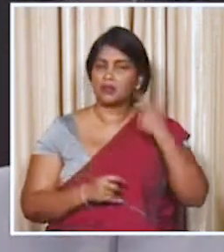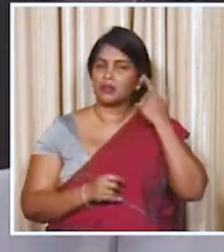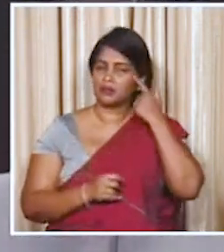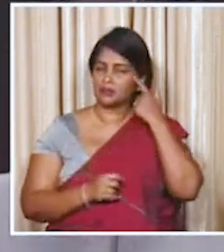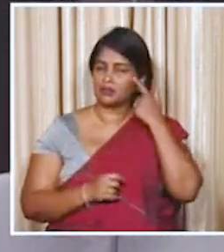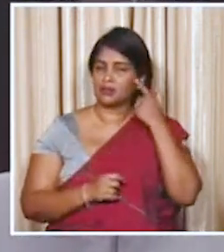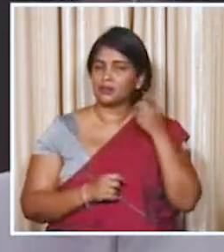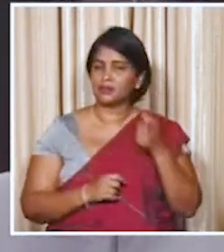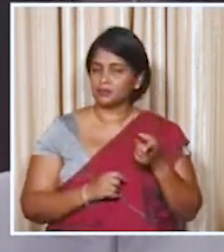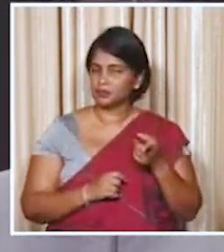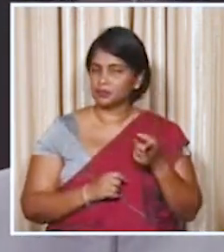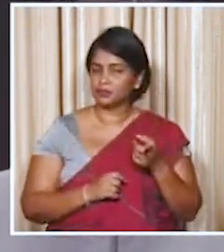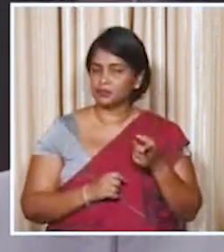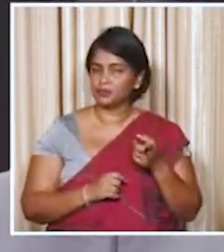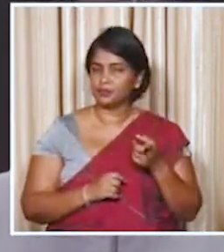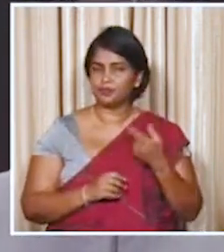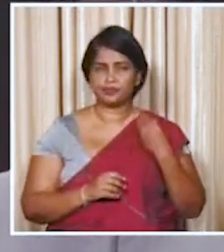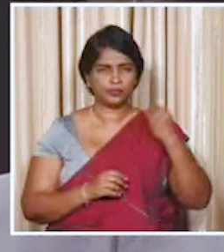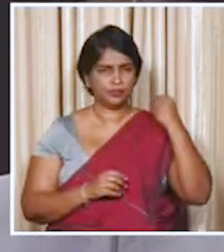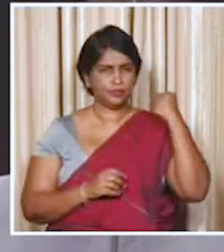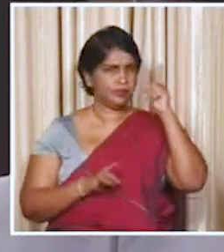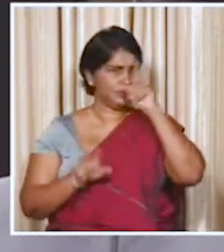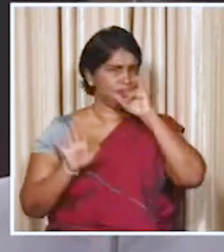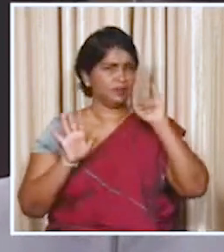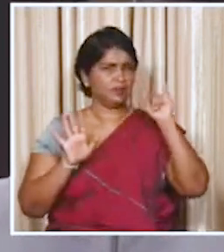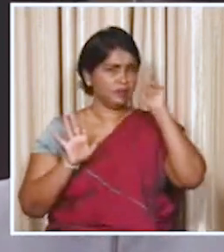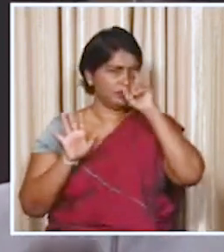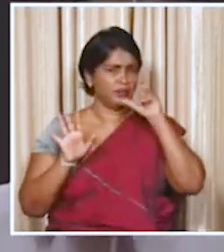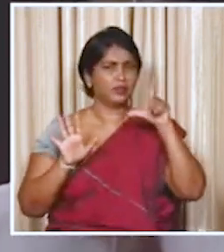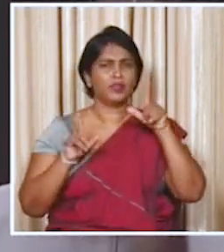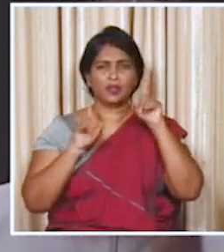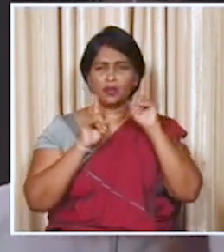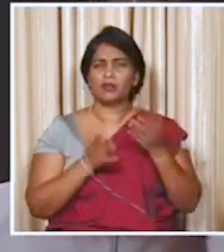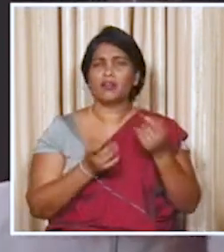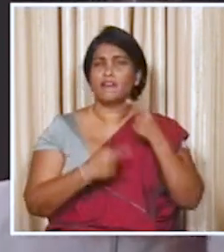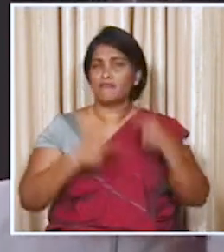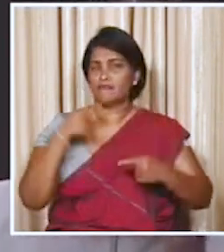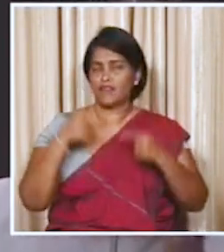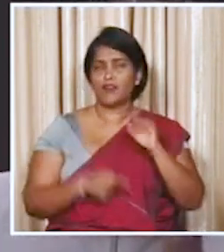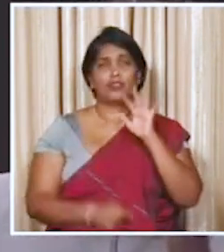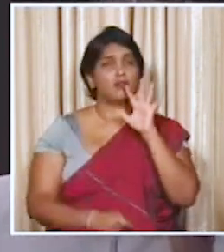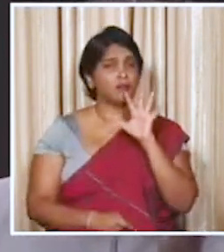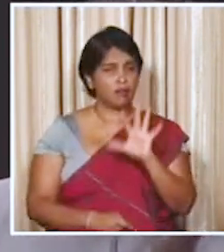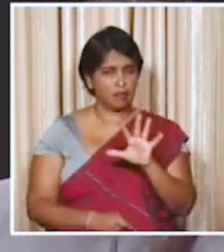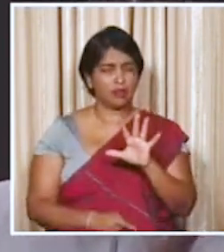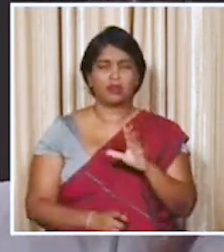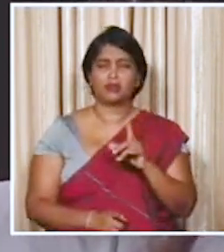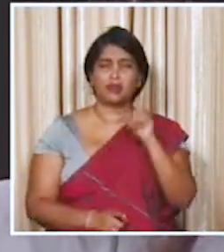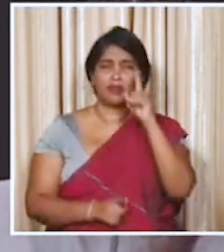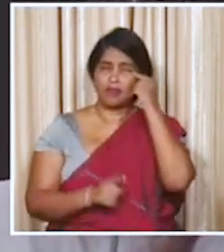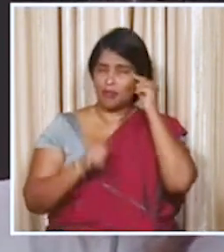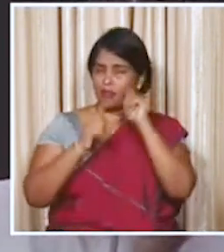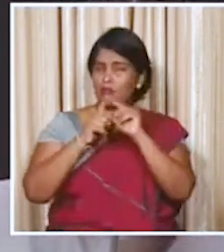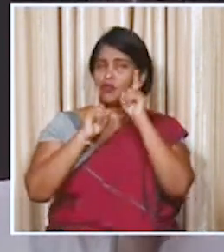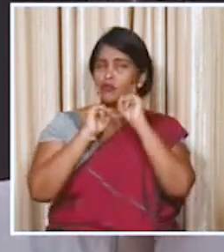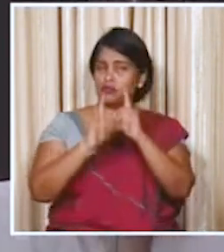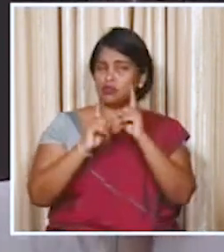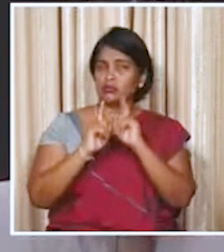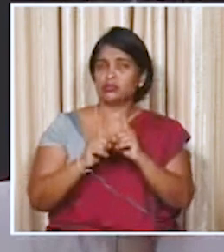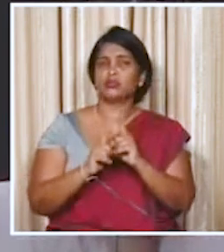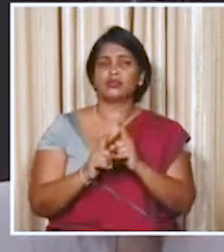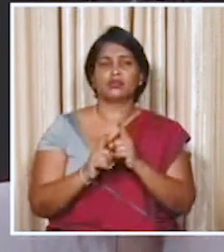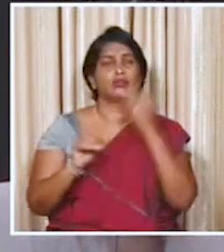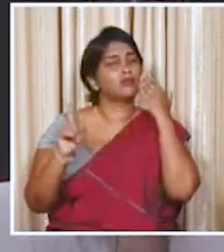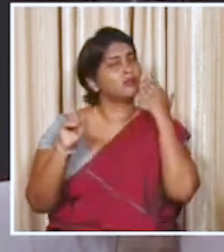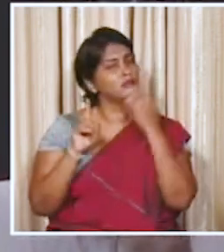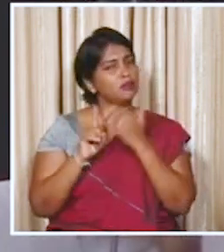මේ මෑත මාස 6-7 ගතවදී මේ වගේ විවාද පහක් මේ එකම මාතෘකාව එකම